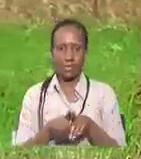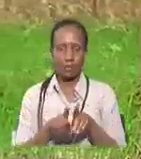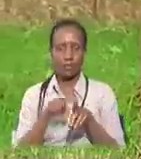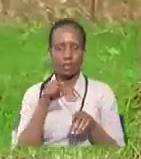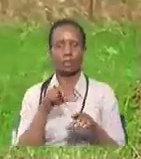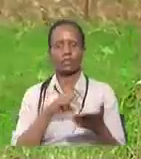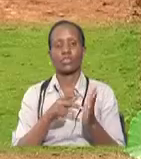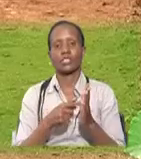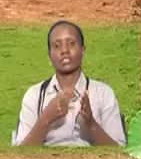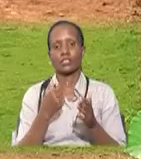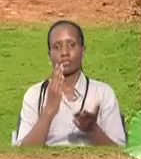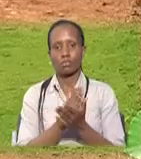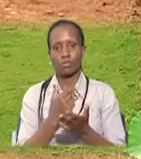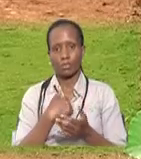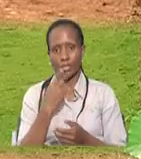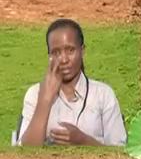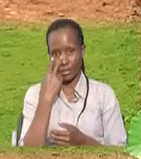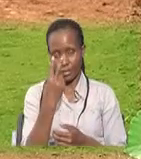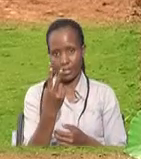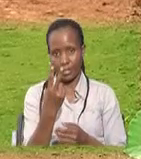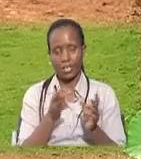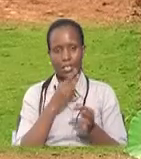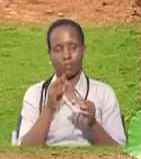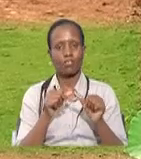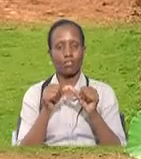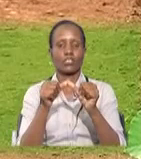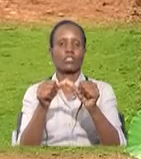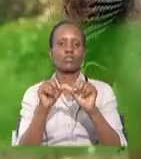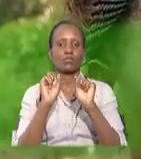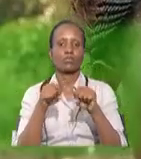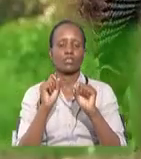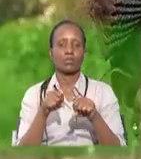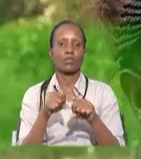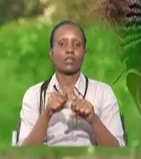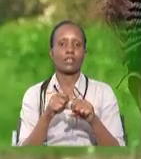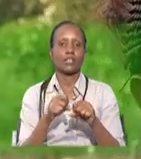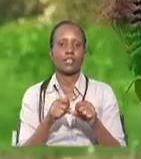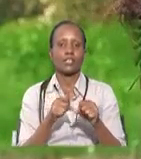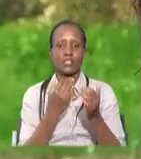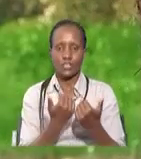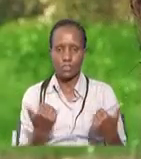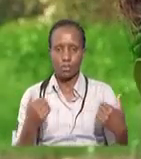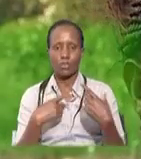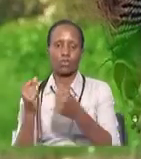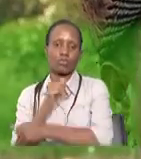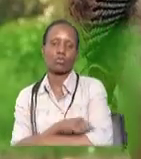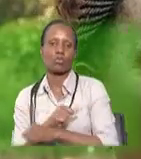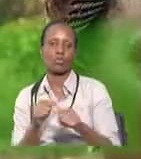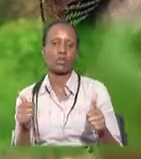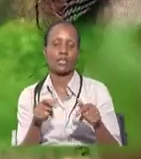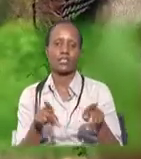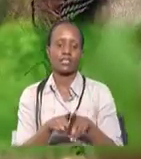Na hii mradi, vile tunaona, tukiendelea, tutakuwa tuna uwezo wa kusomesha watoto wetu